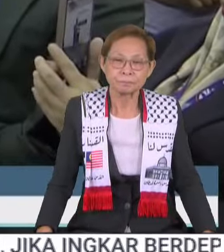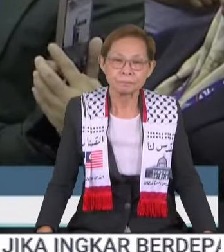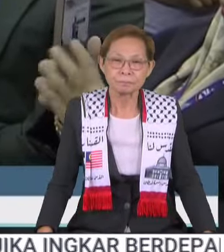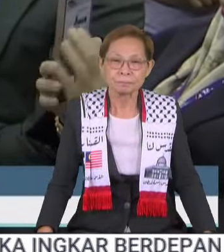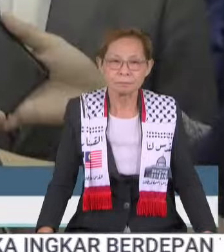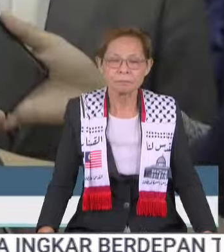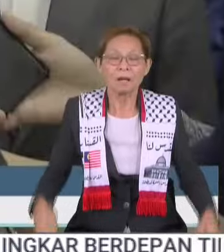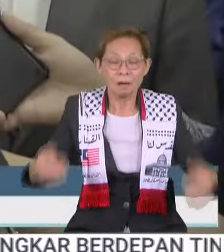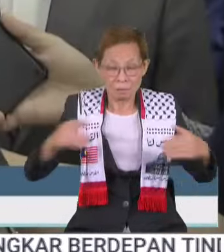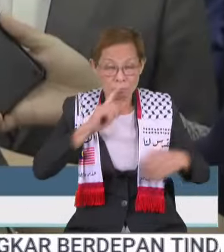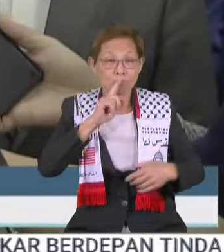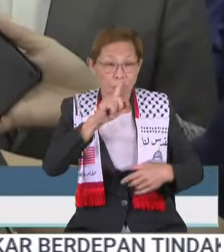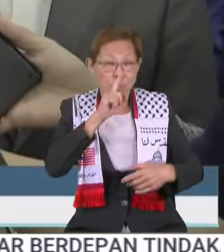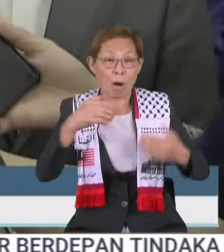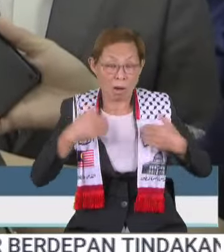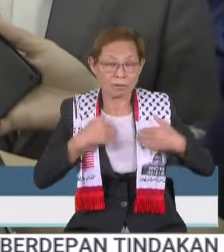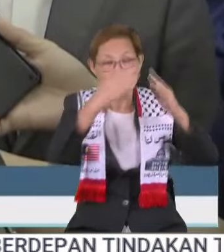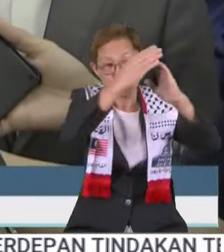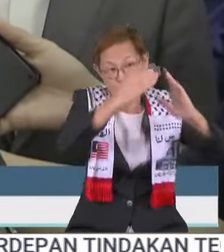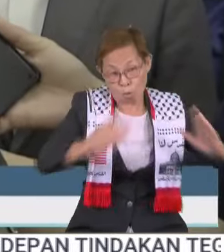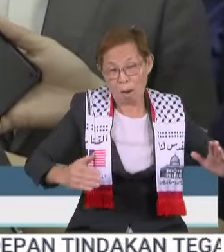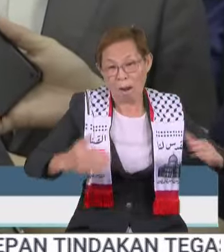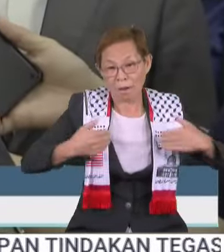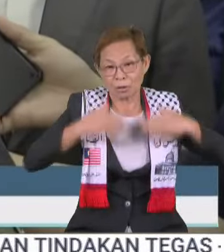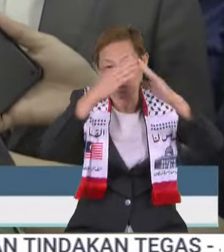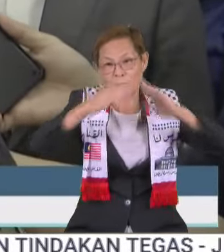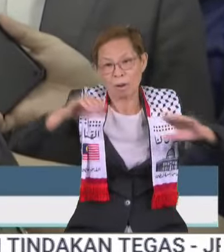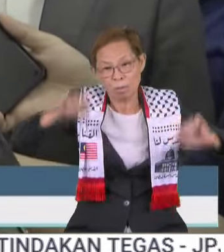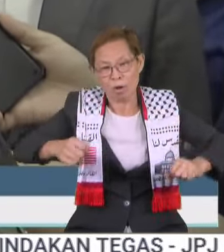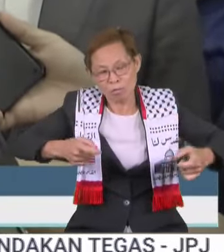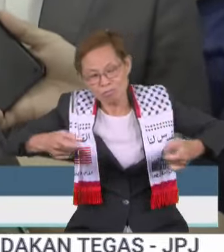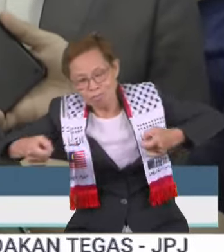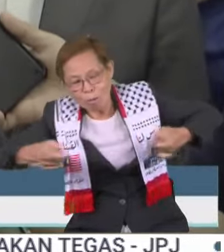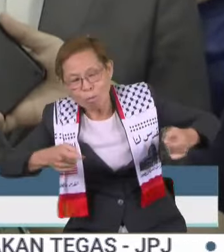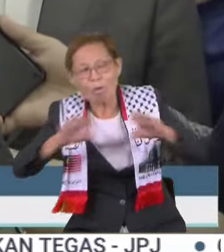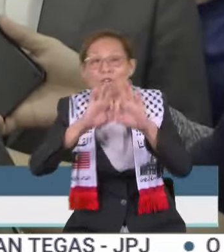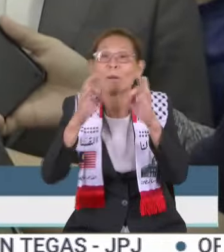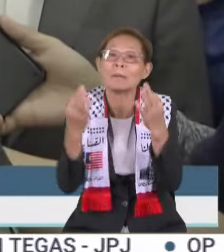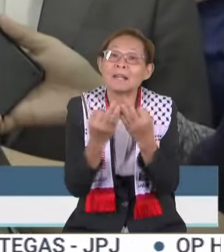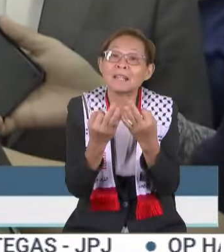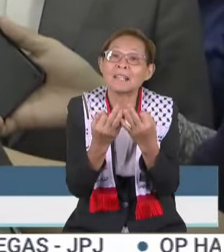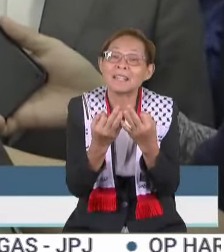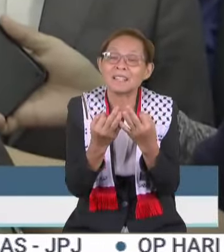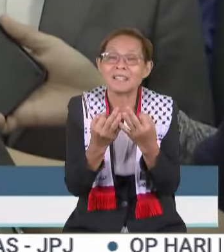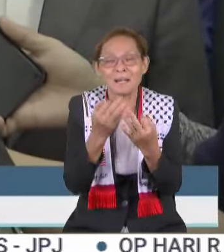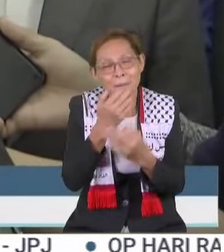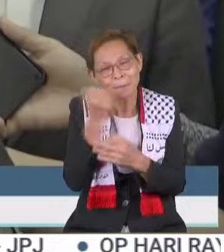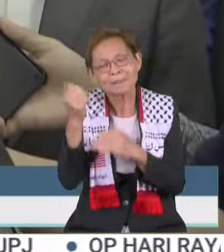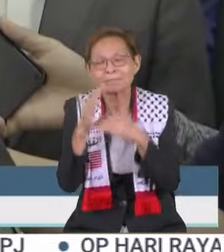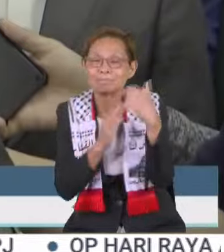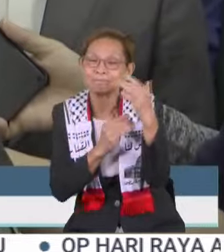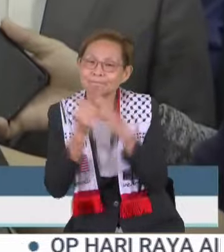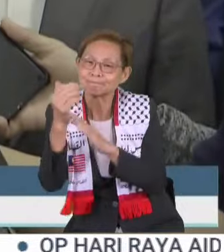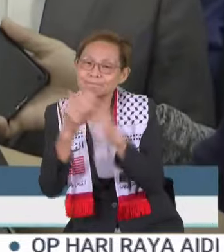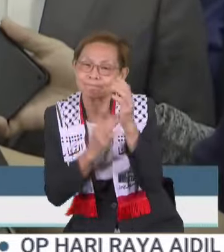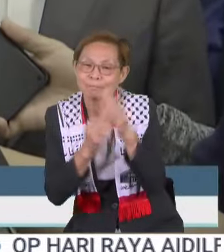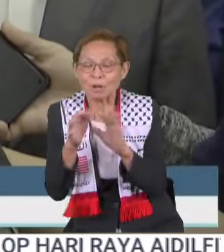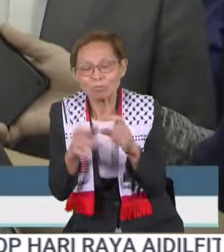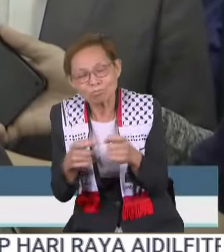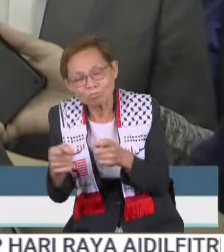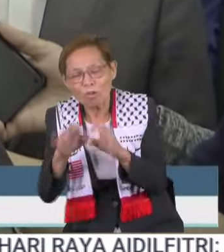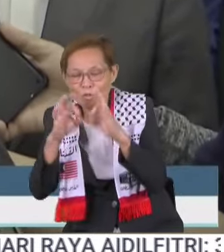Sudah tentu dengan adanya pemilikan rumah ini mereka dapat mengurus keluarga mereka dengan lebih selesa.